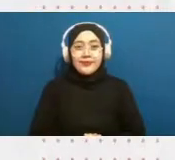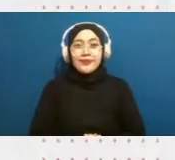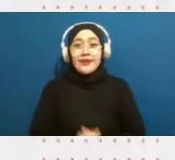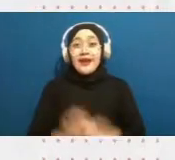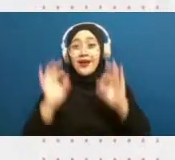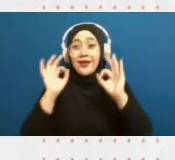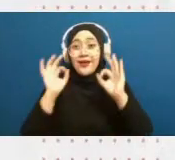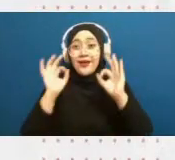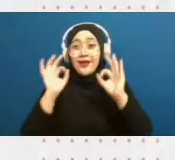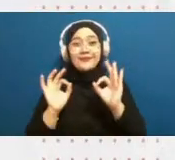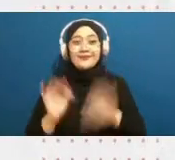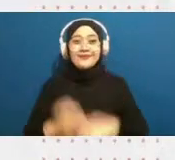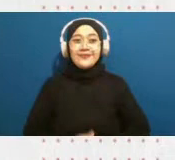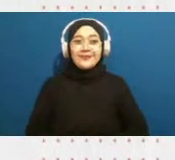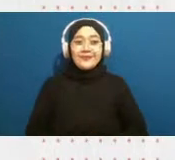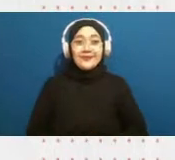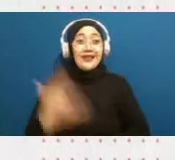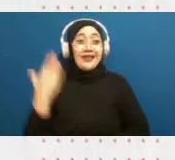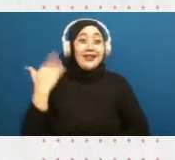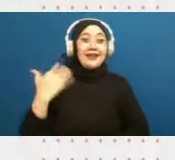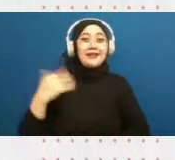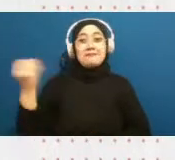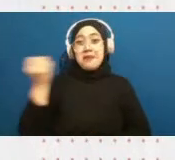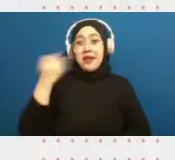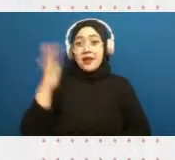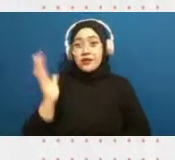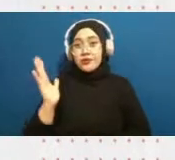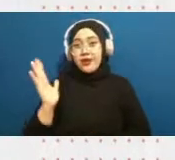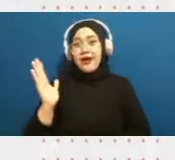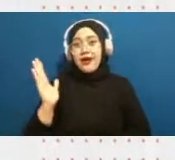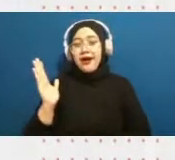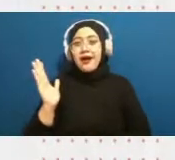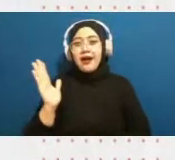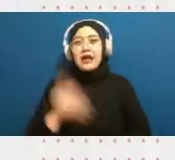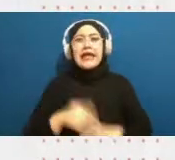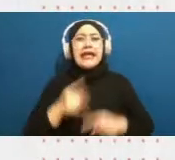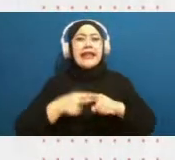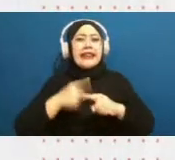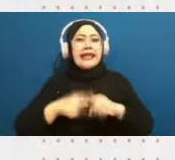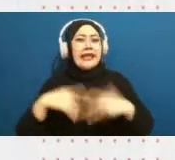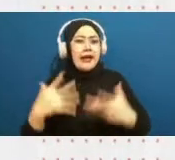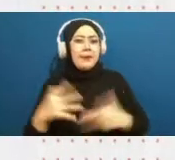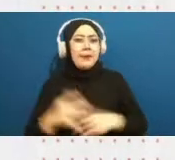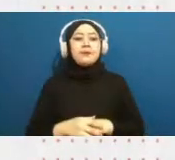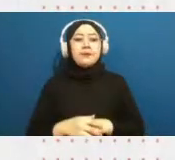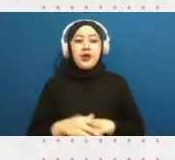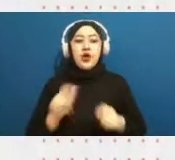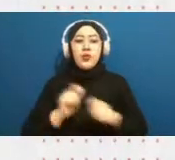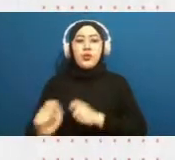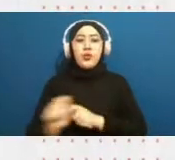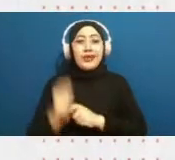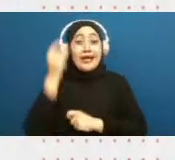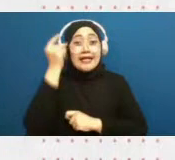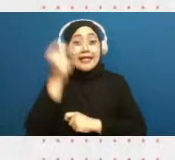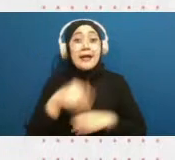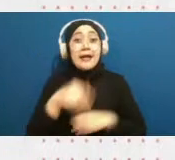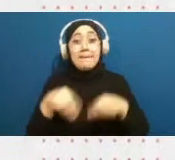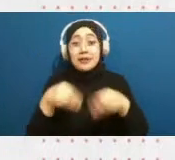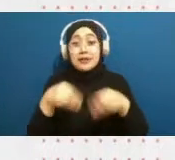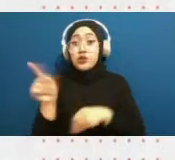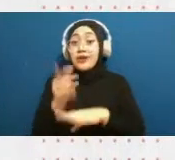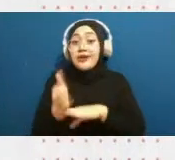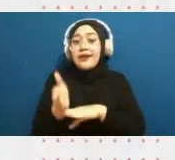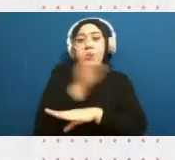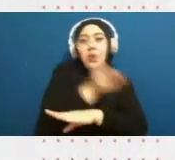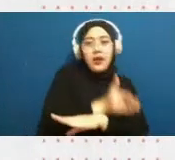Oke, tadi kakak sempat menyampaikan ya, intinya yang pertama-tama ini adalah menyusun business plan terlebih dahulu di awal agar